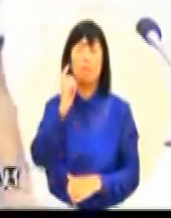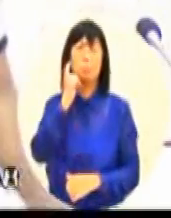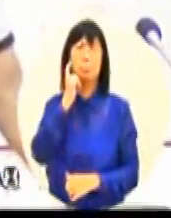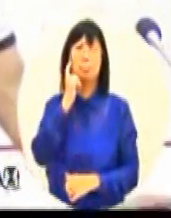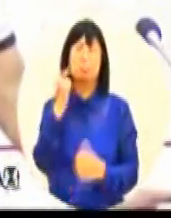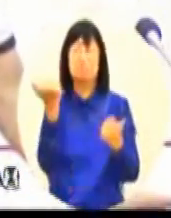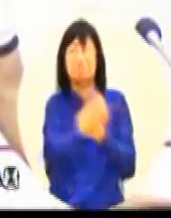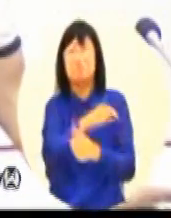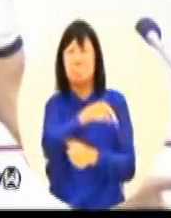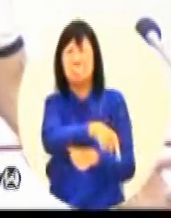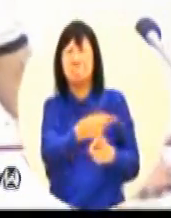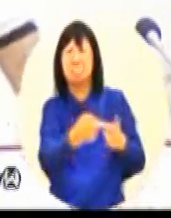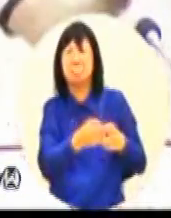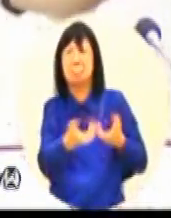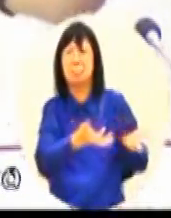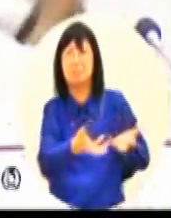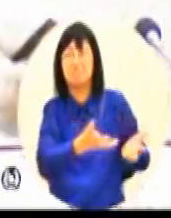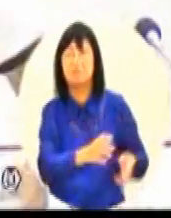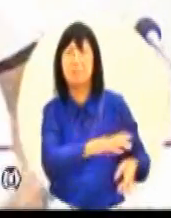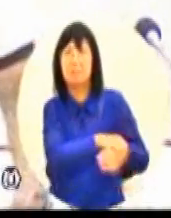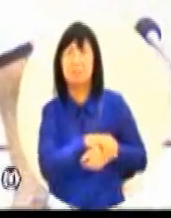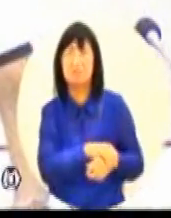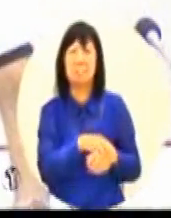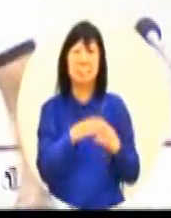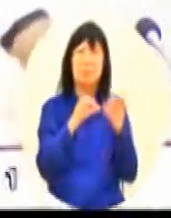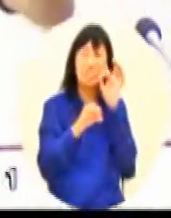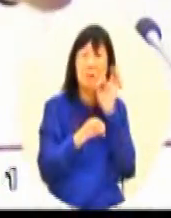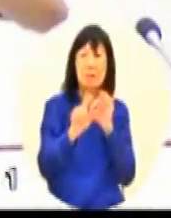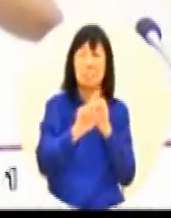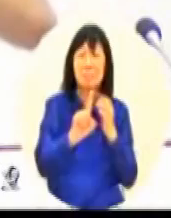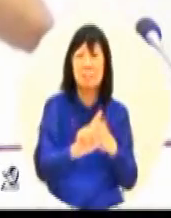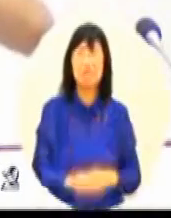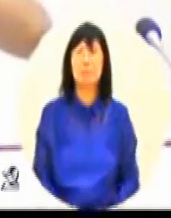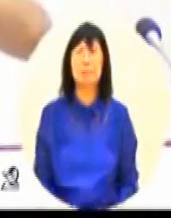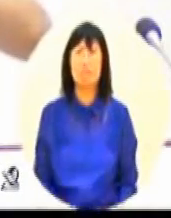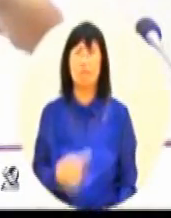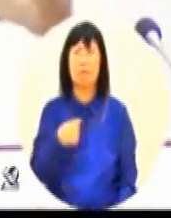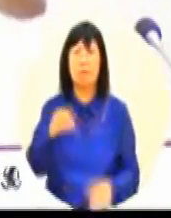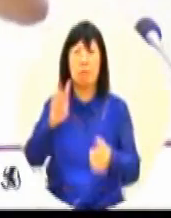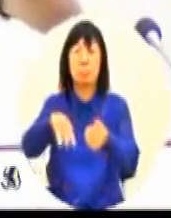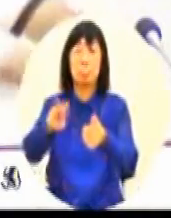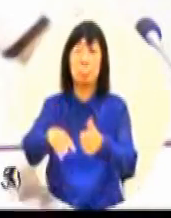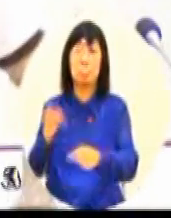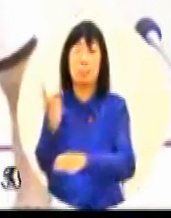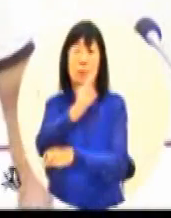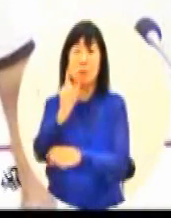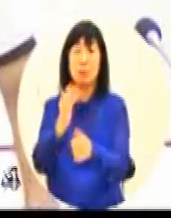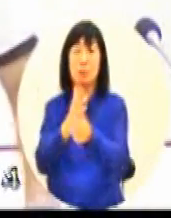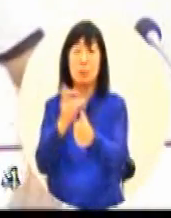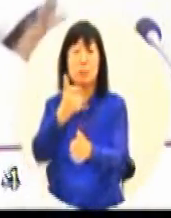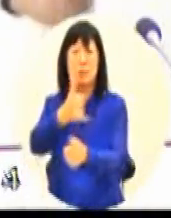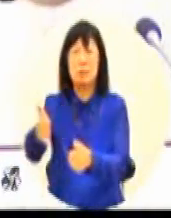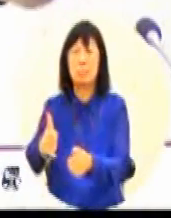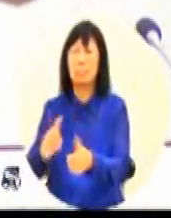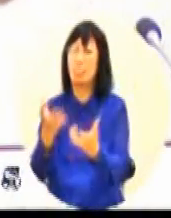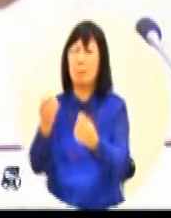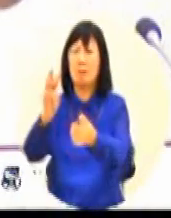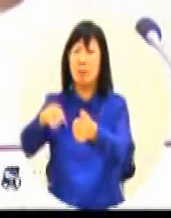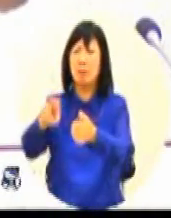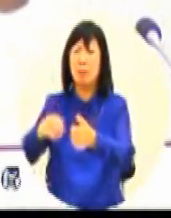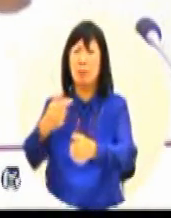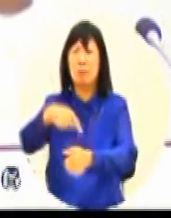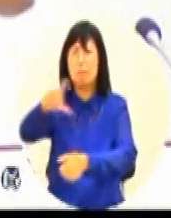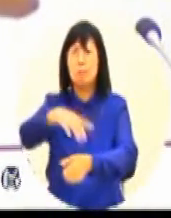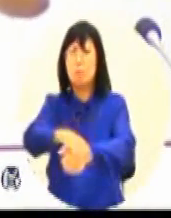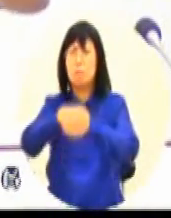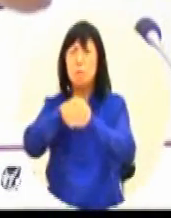你迄种小事情哦，你都。那训练消防队员啊，刚我们训练两高两量，我干嘛？这个我可以探